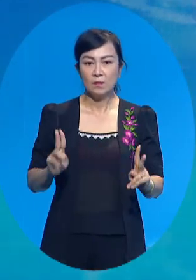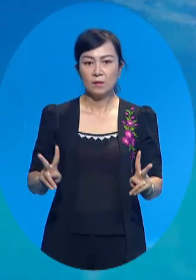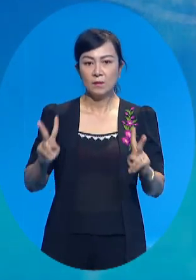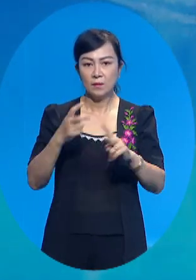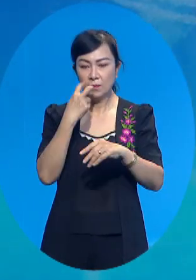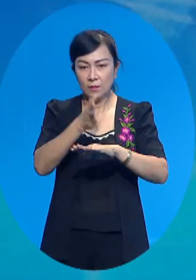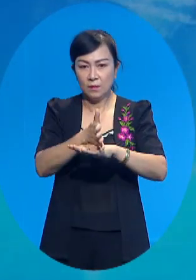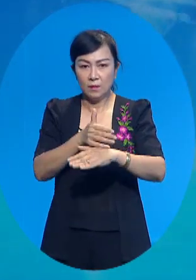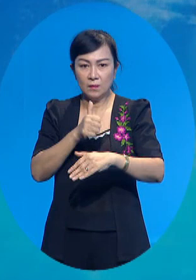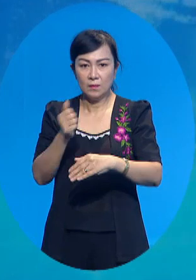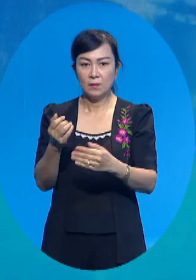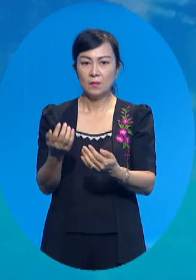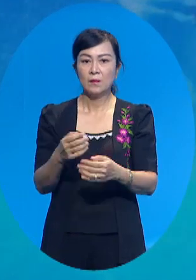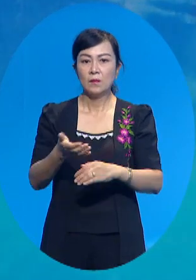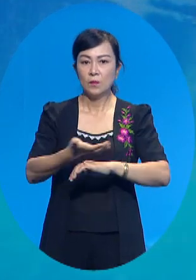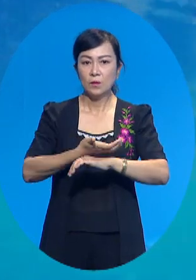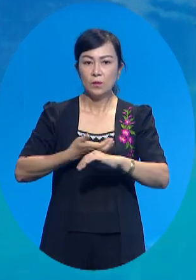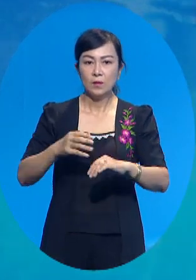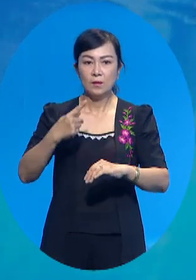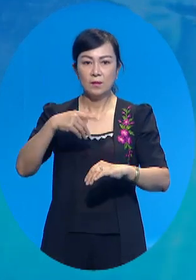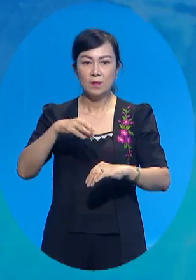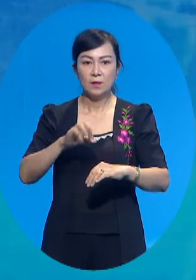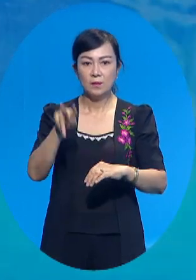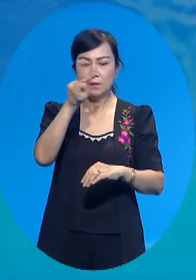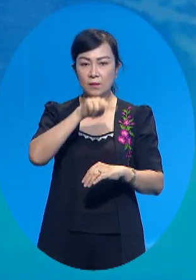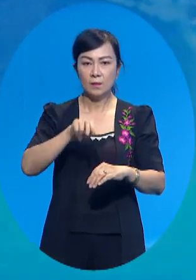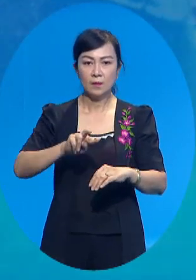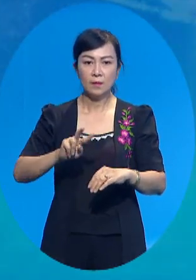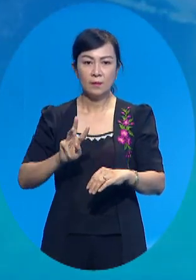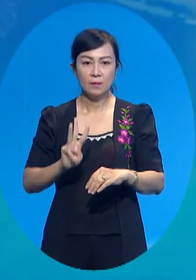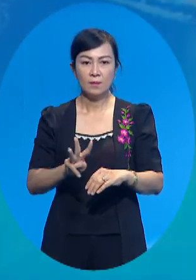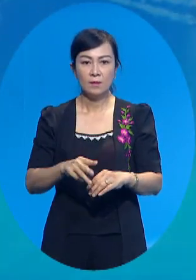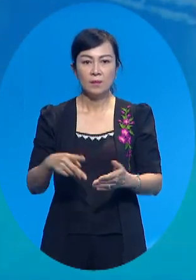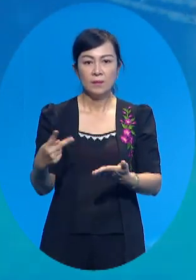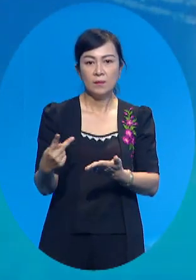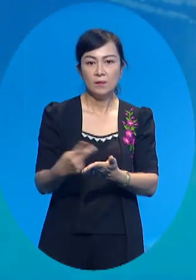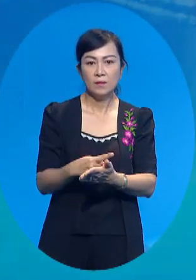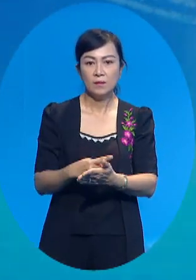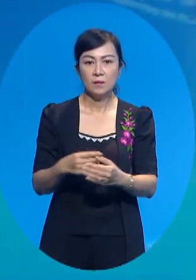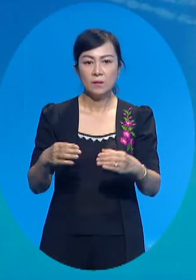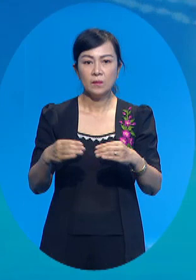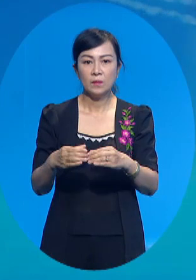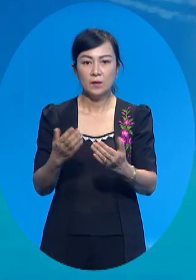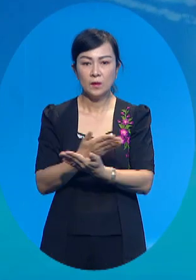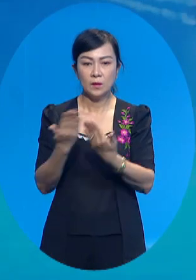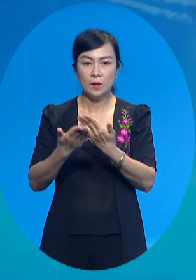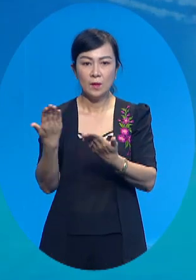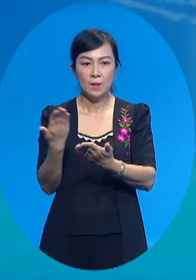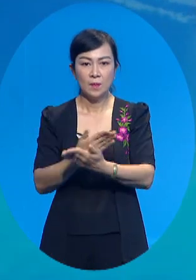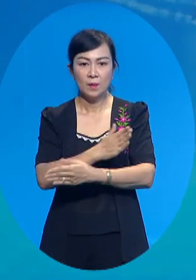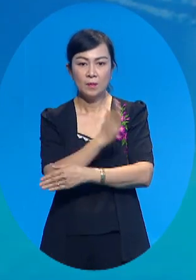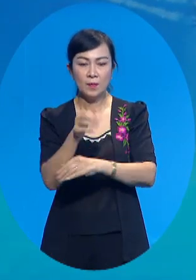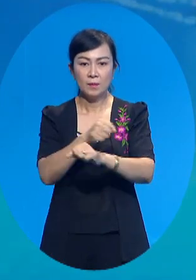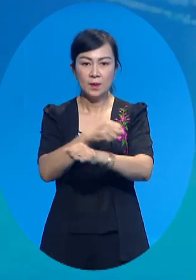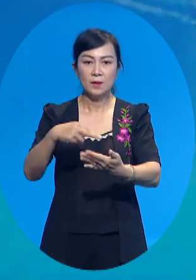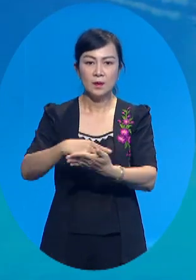tìm kiếm tài năng khởi nghiệp đổi mới sáng tạo quốc gia TechFest Việt Nam 2023. Đây là sự kiện trong khuôn khổ hội nghị Đổi mới sáng tạo và phát triển